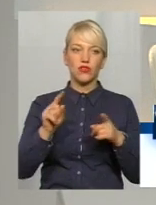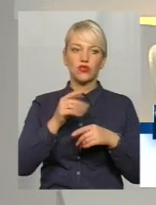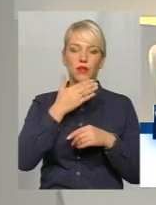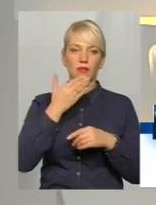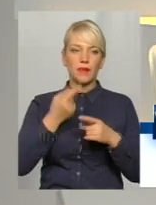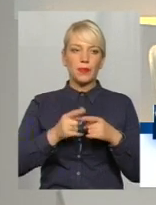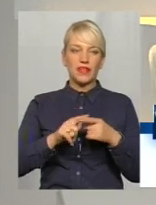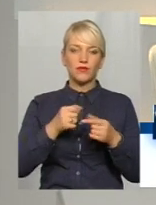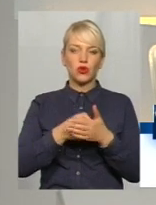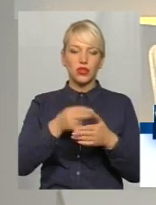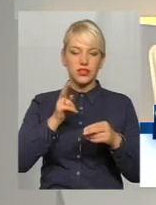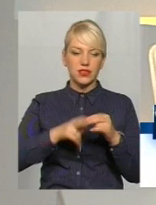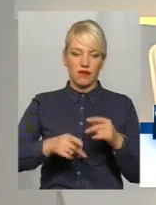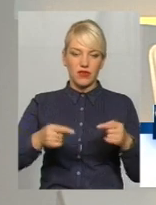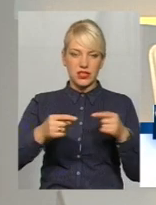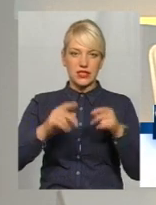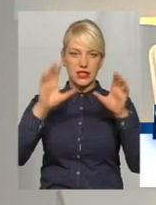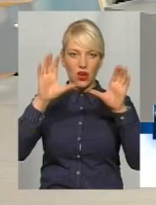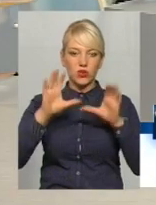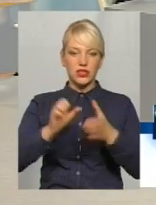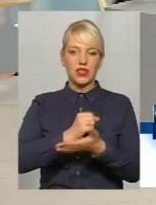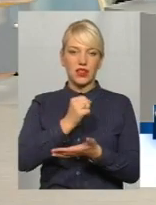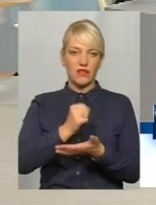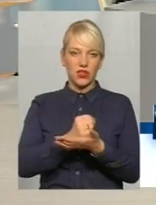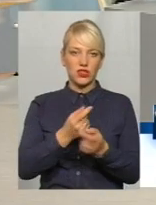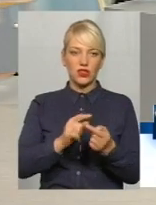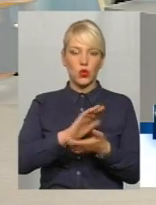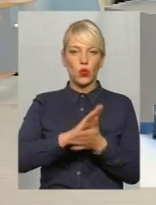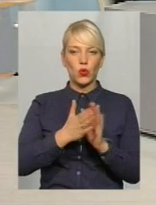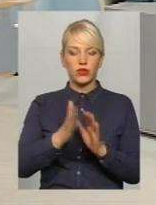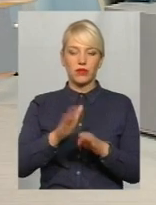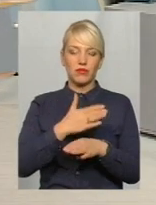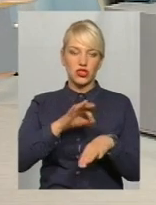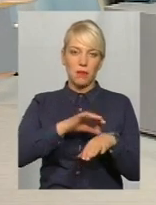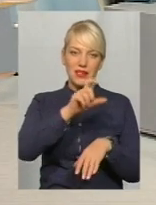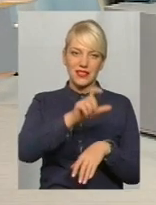до кінця визначених, законодавчо затверджених все-таки тих угод між пацієнтом-лікарем.